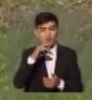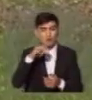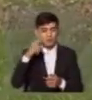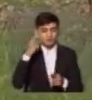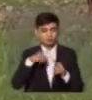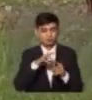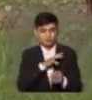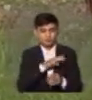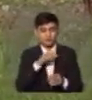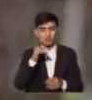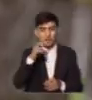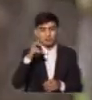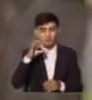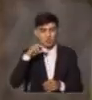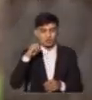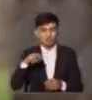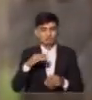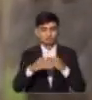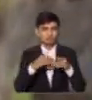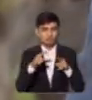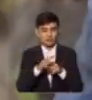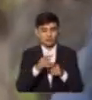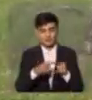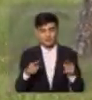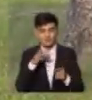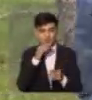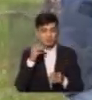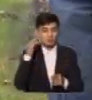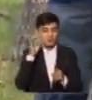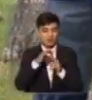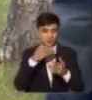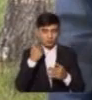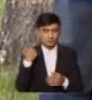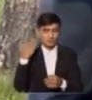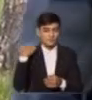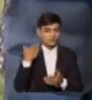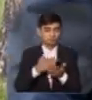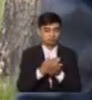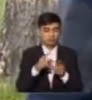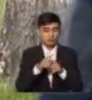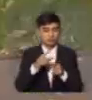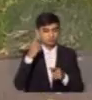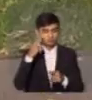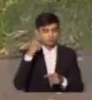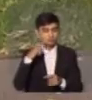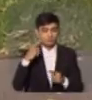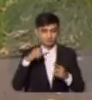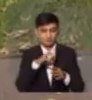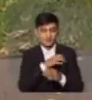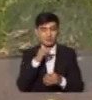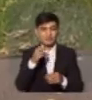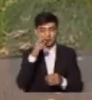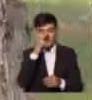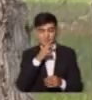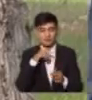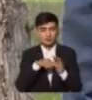бағыттағы партия құрам деген Жанболат Мамай бұл қадам аз уақытта жасалған жоспар емес дейді. Заңда белгіленген барлық талаптарды орындауға дайын екен. Екі айдың ішінде